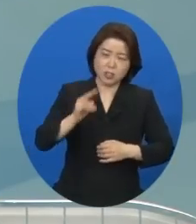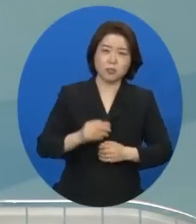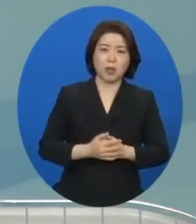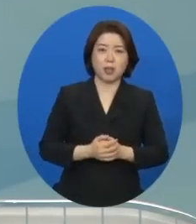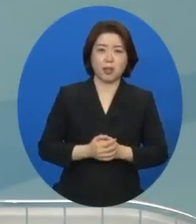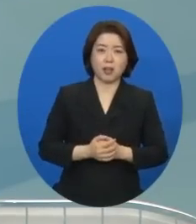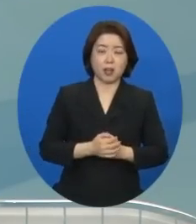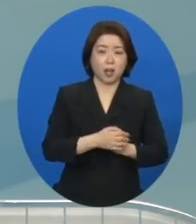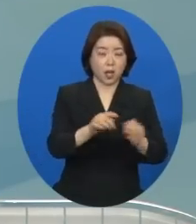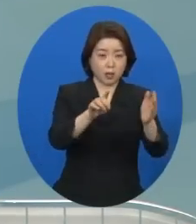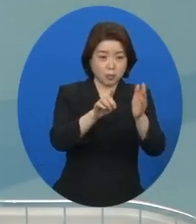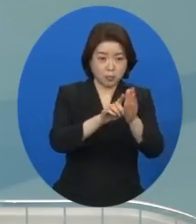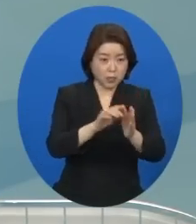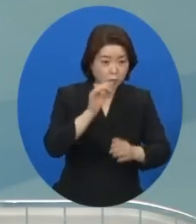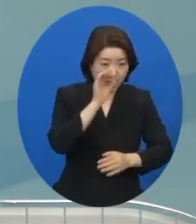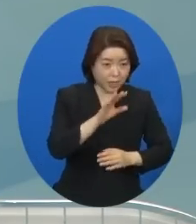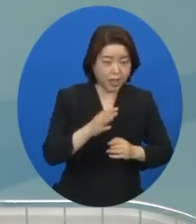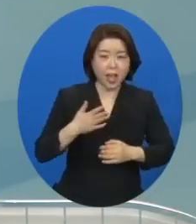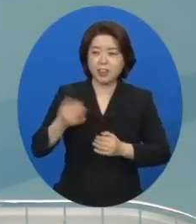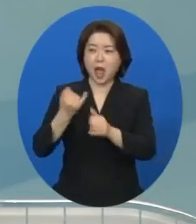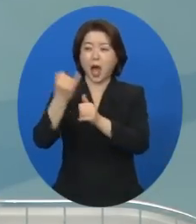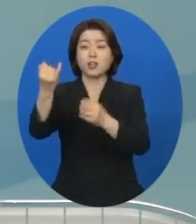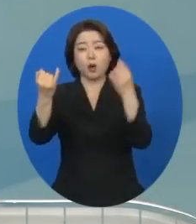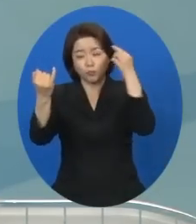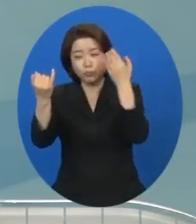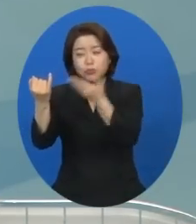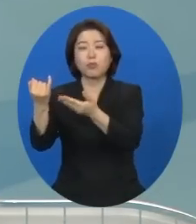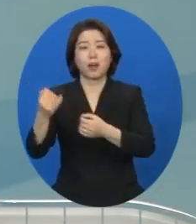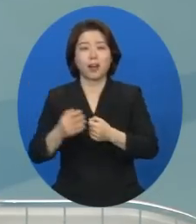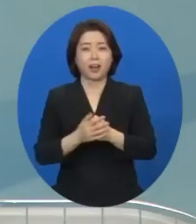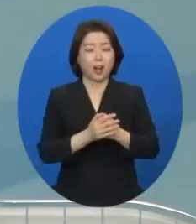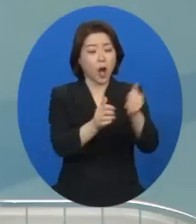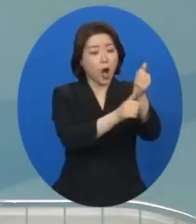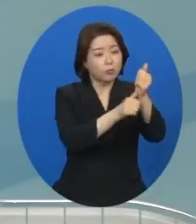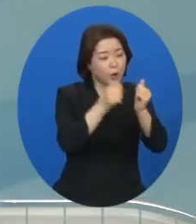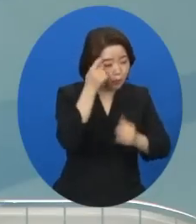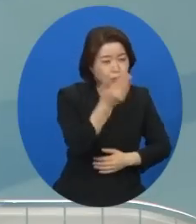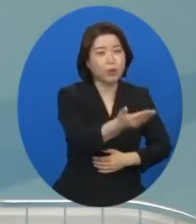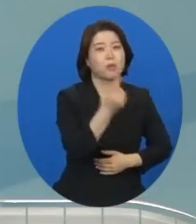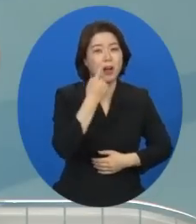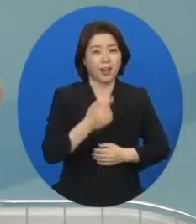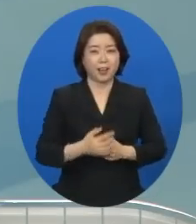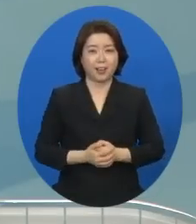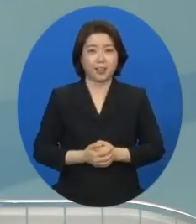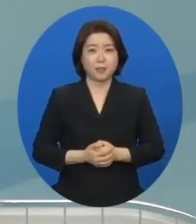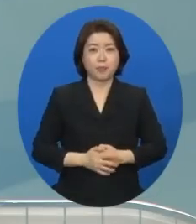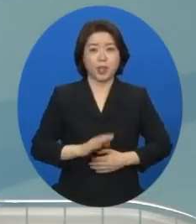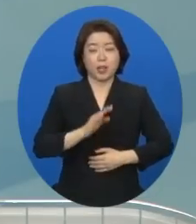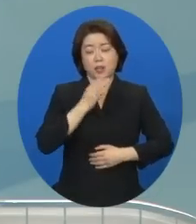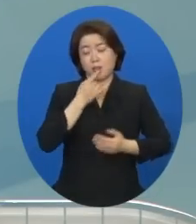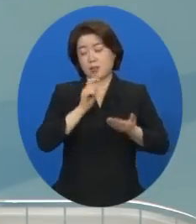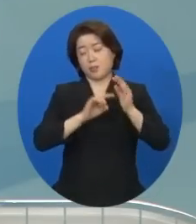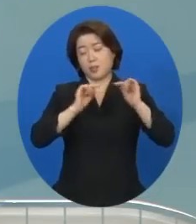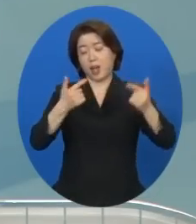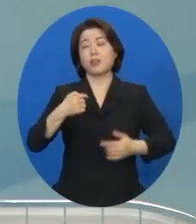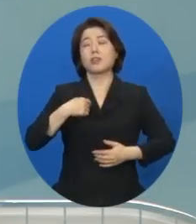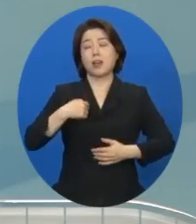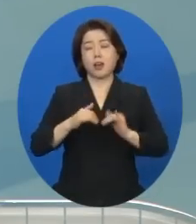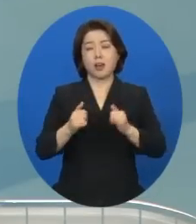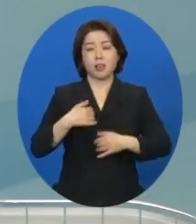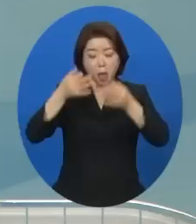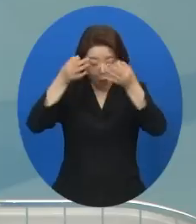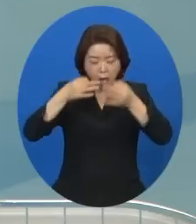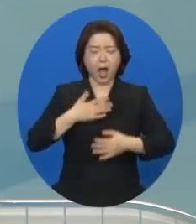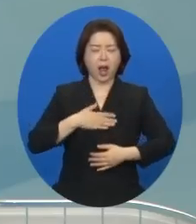믿어지지 않으면 제 아내한테 물어보세요. 우리 부목사님들한테 물어보세요. 참 쉽지 않은 사람이에요. 제가 저